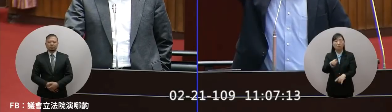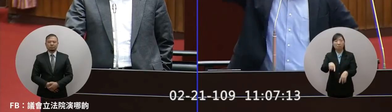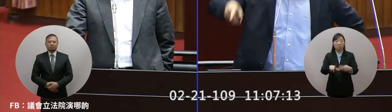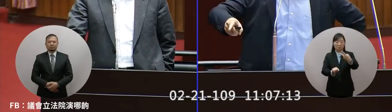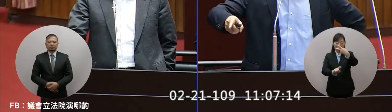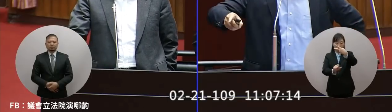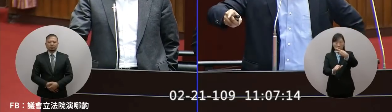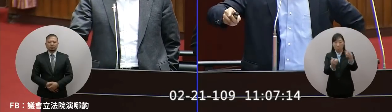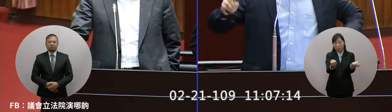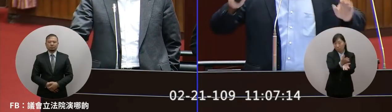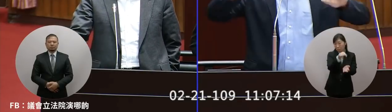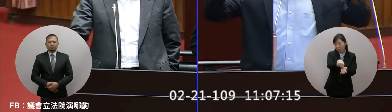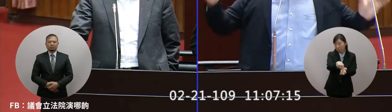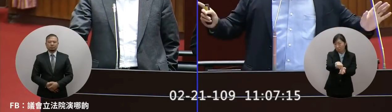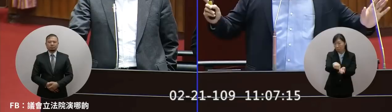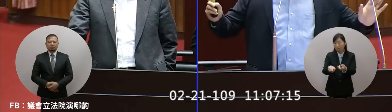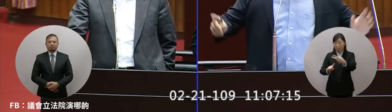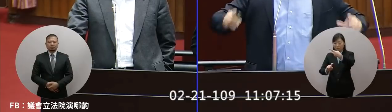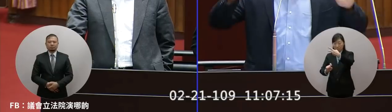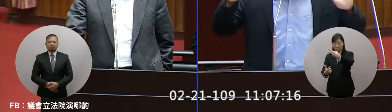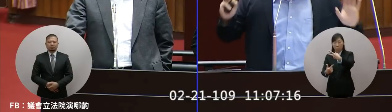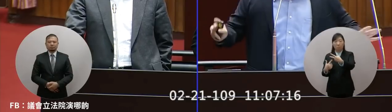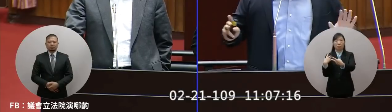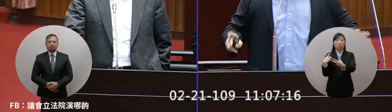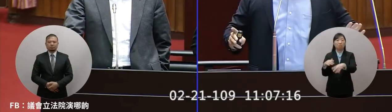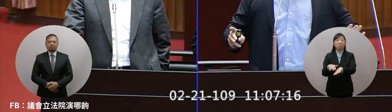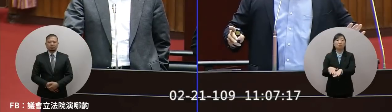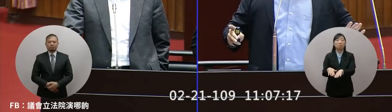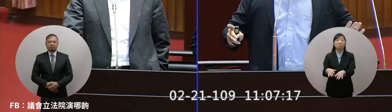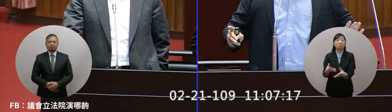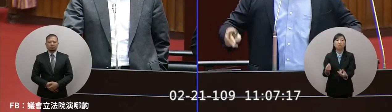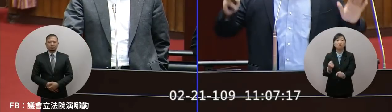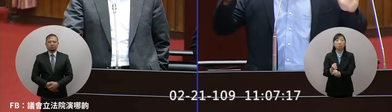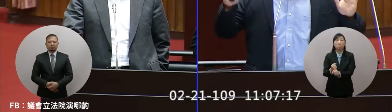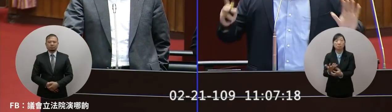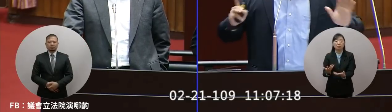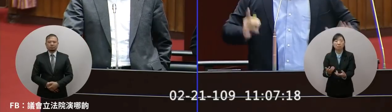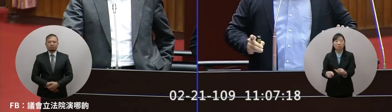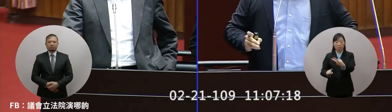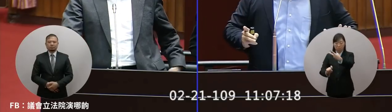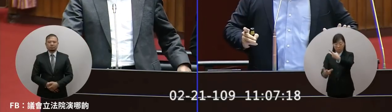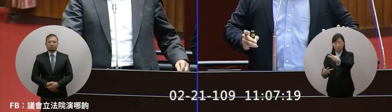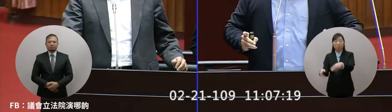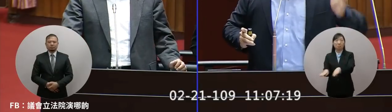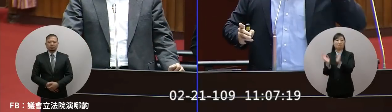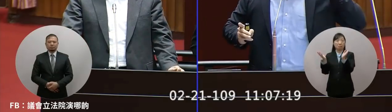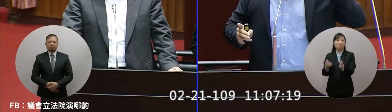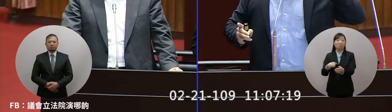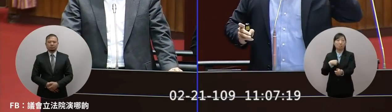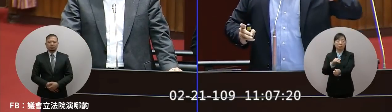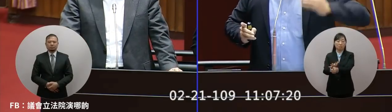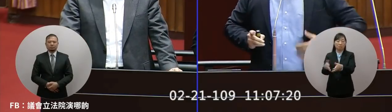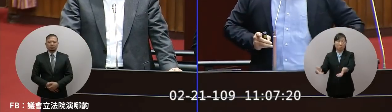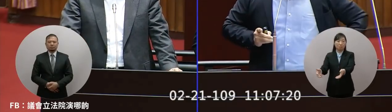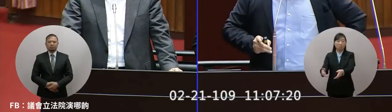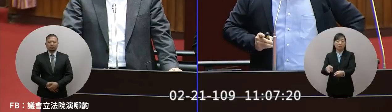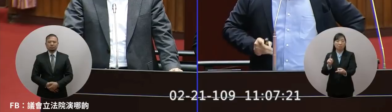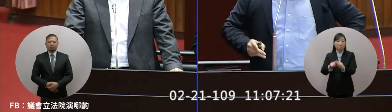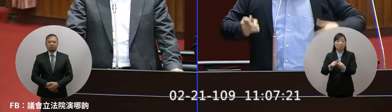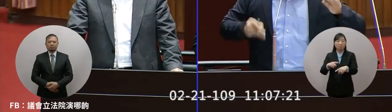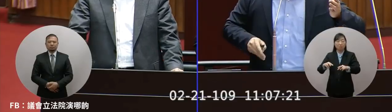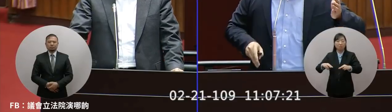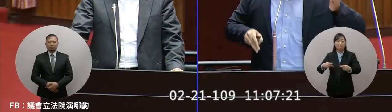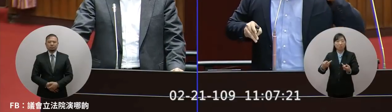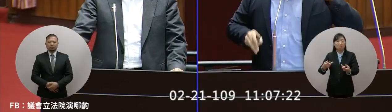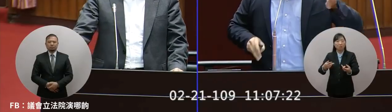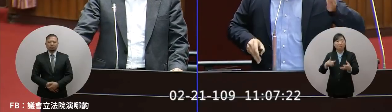好，16号通通没有动静，到17号才去处理这个问题。那我的问题就是